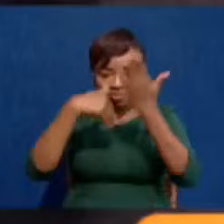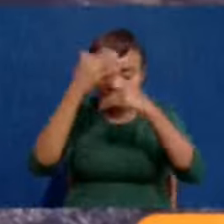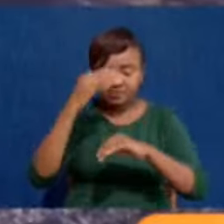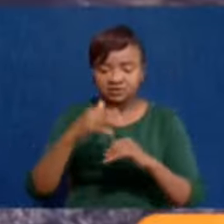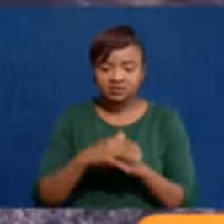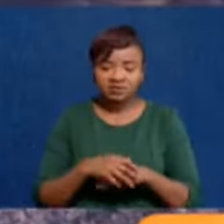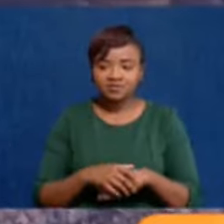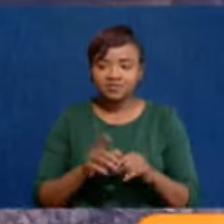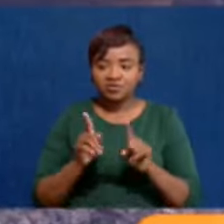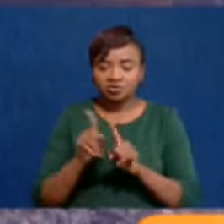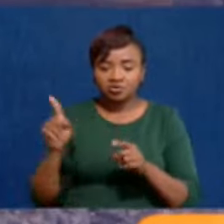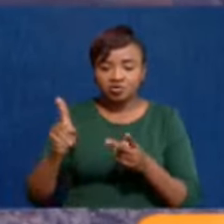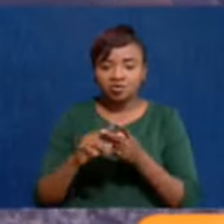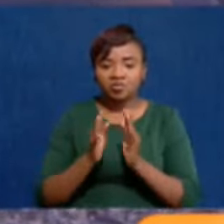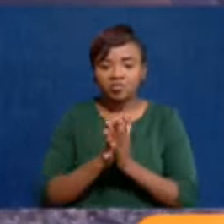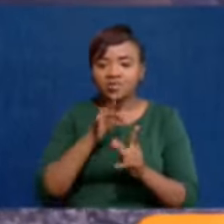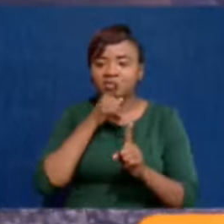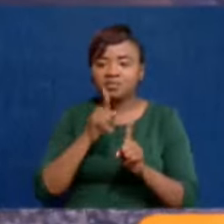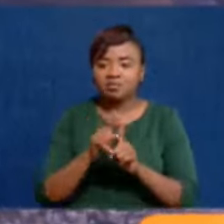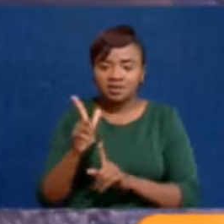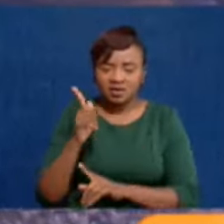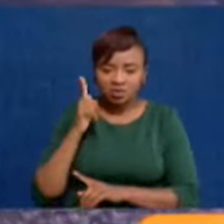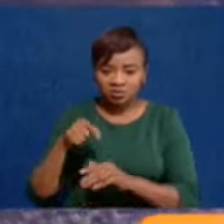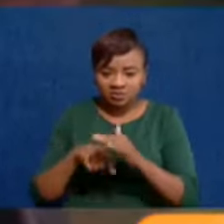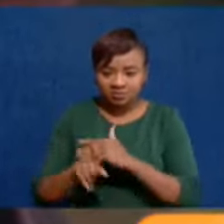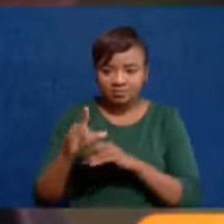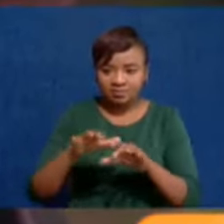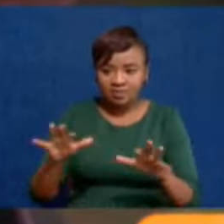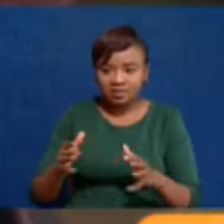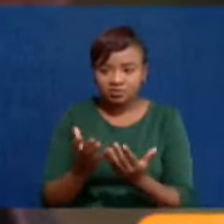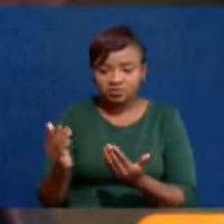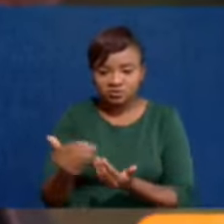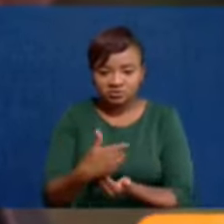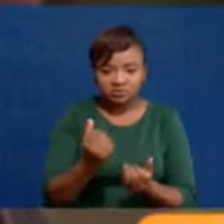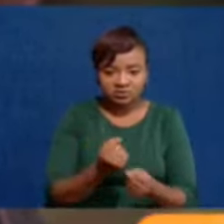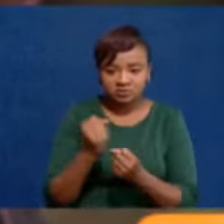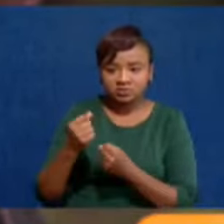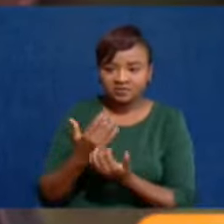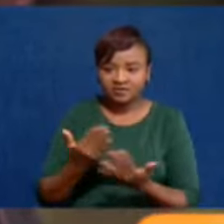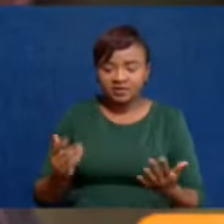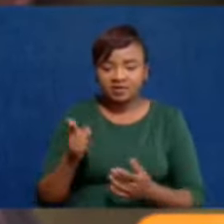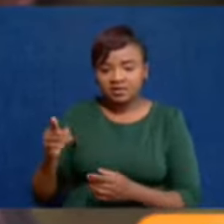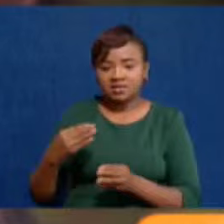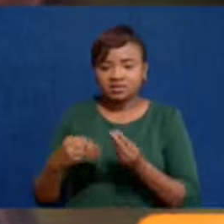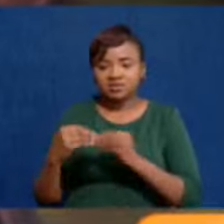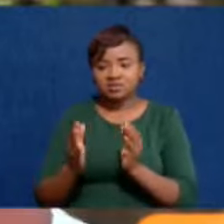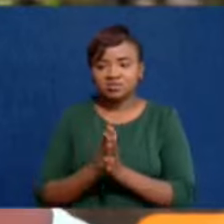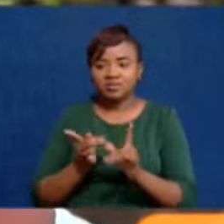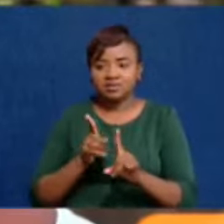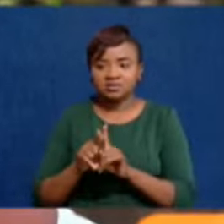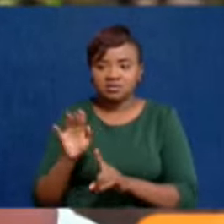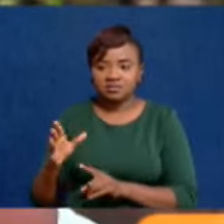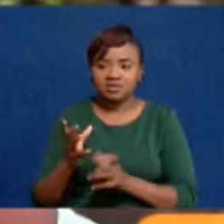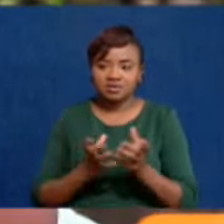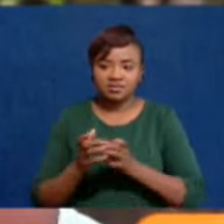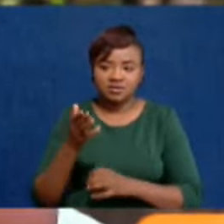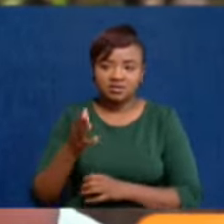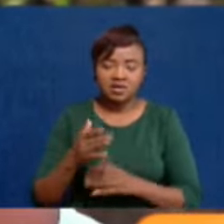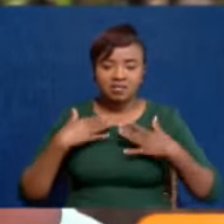na shemeji yake Kevin Uchieng walipoingia ndani ya soko kuokoa bidhaa alizokuwa akiuza pamoja na dadake. Miili ya waathiriwa